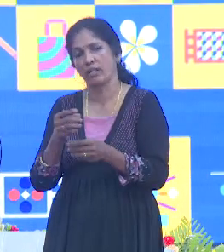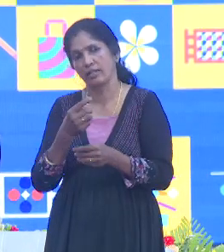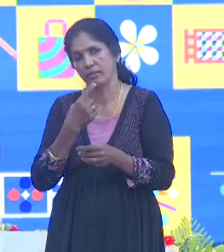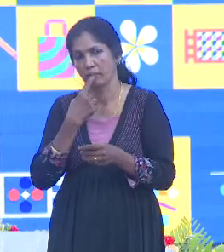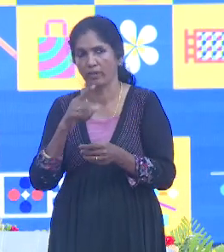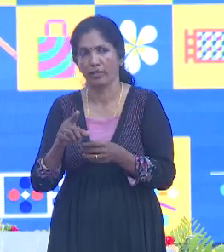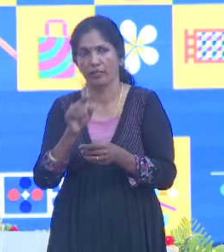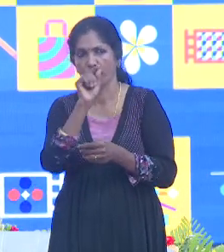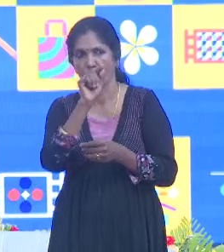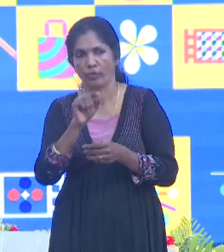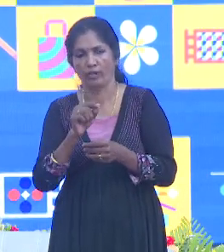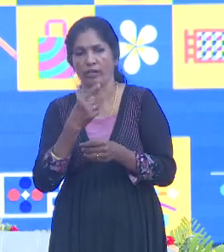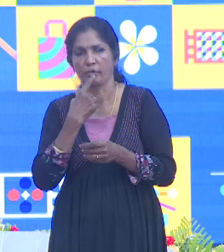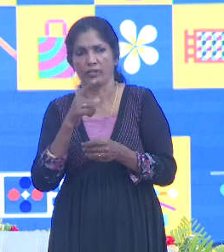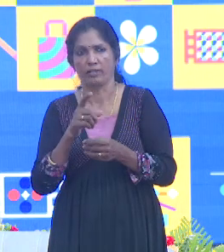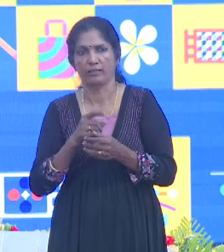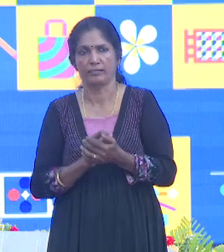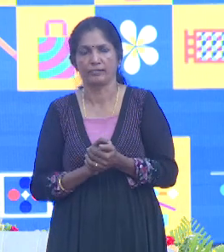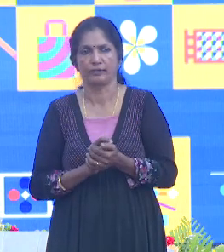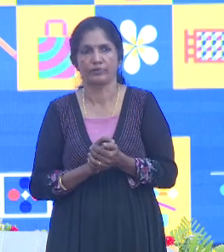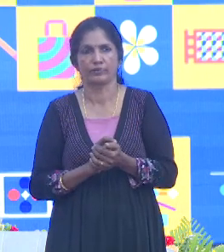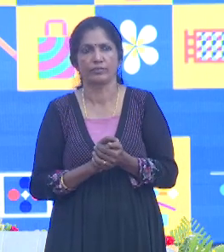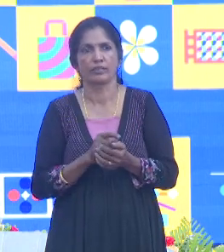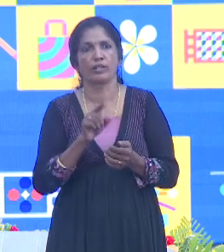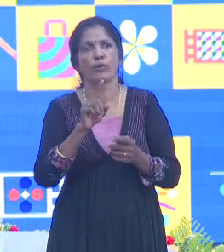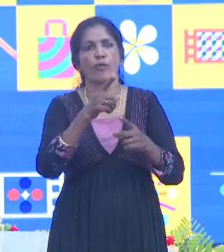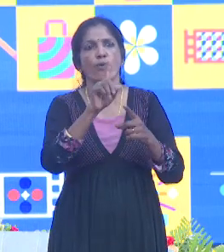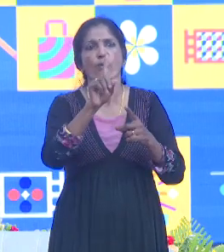മാത്രമല്ല, അതിൻ്റെ